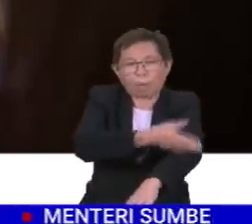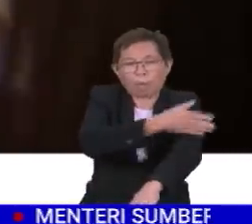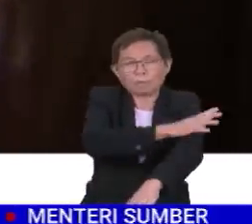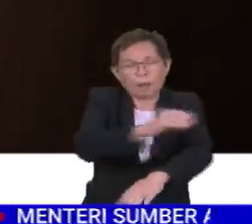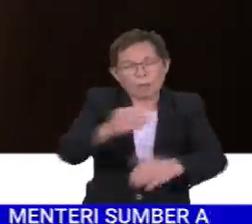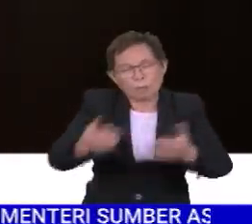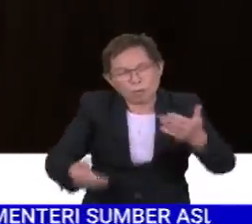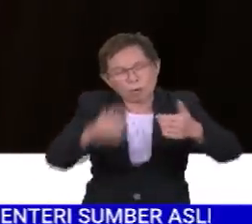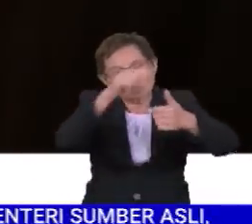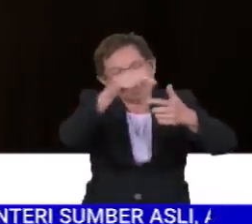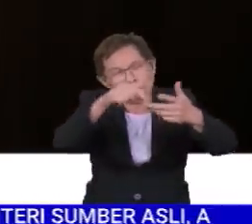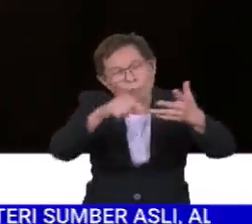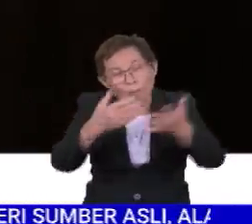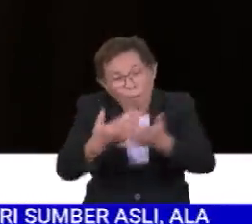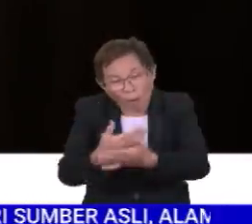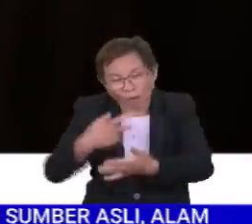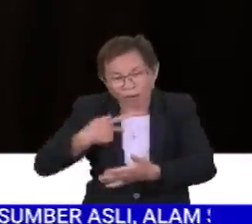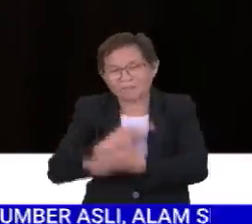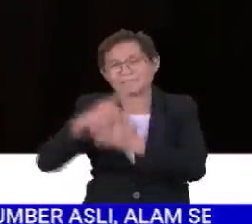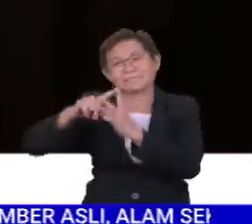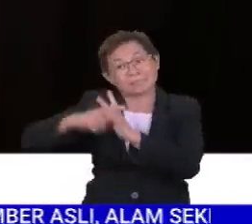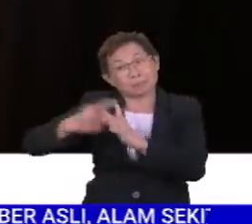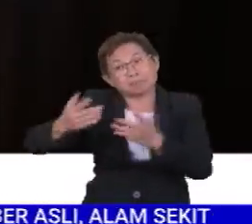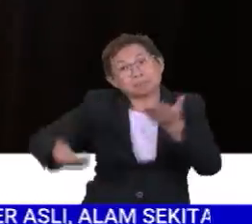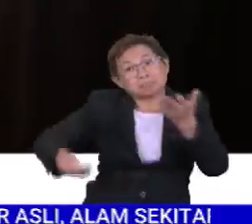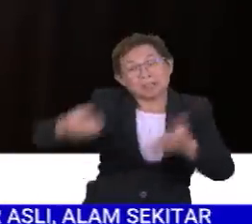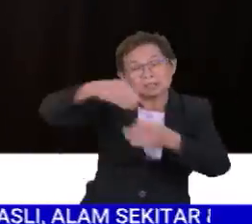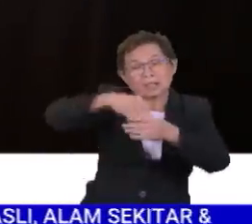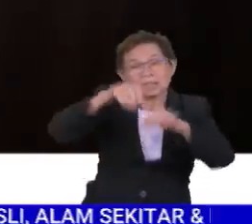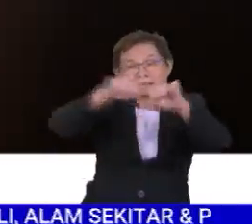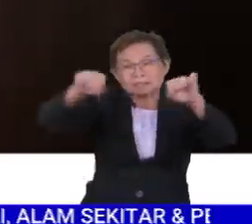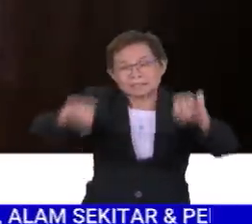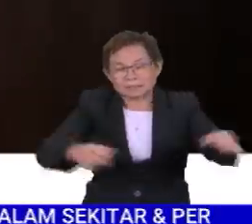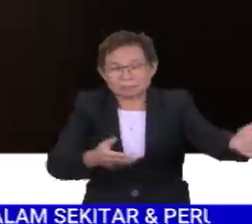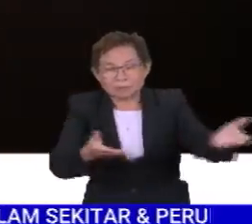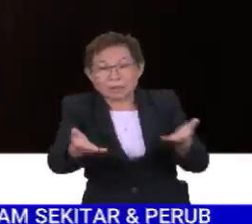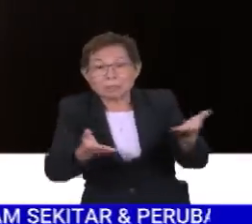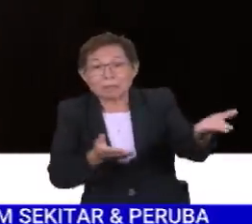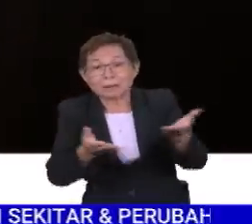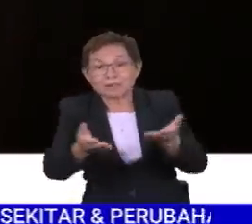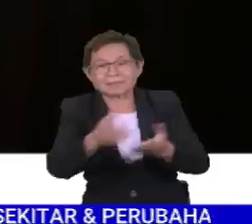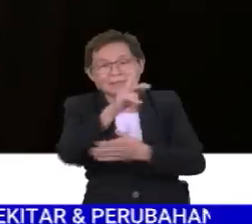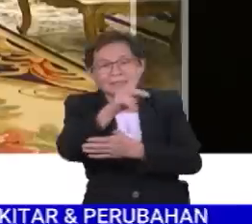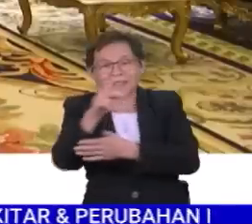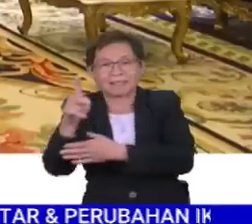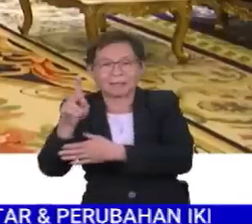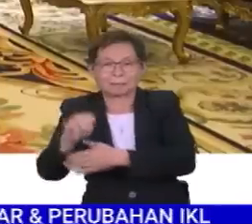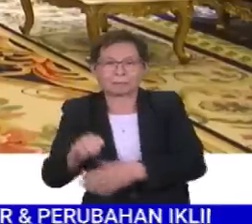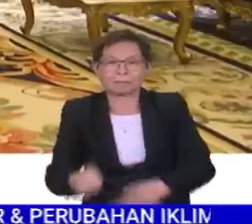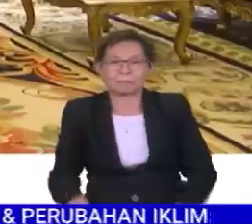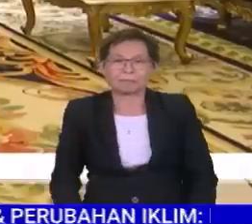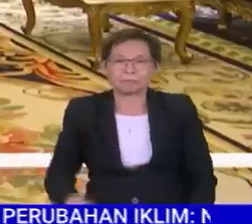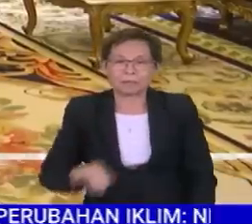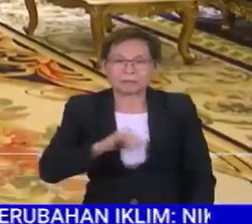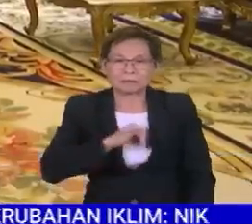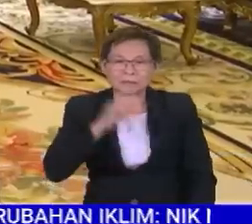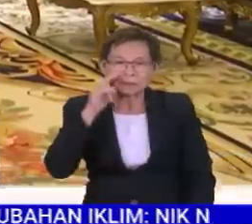mungkin ada perkara-perkara baru yang kita boleh perkenalkan dalam sistem perkhidmatan kesihatan kita. Ya, saya